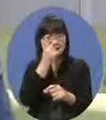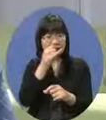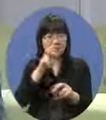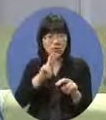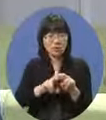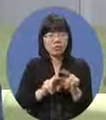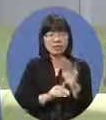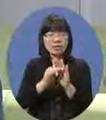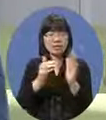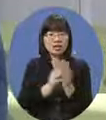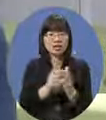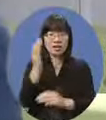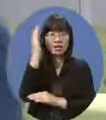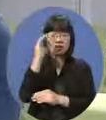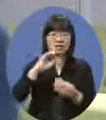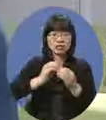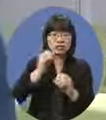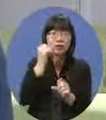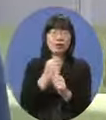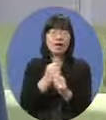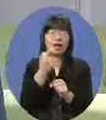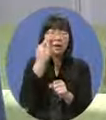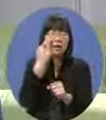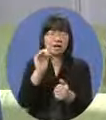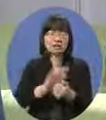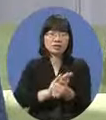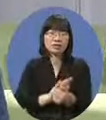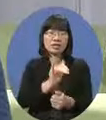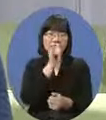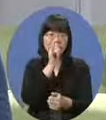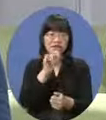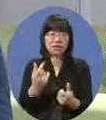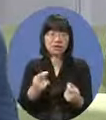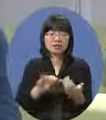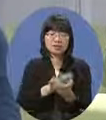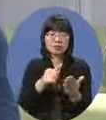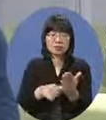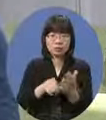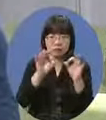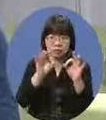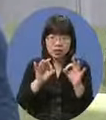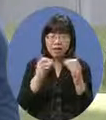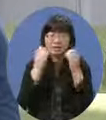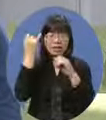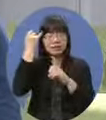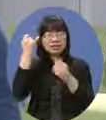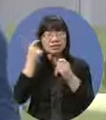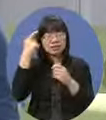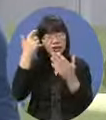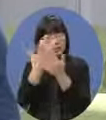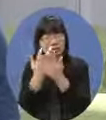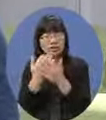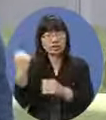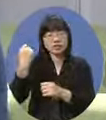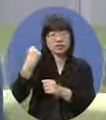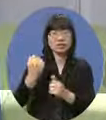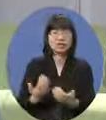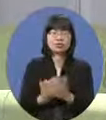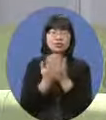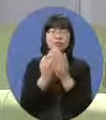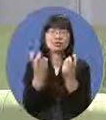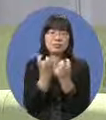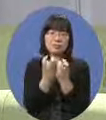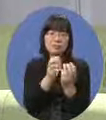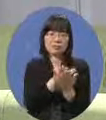채워서 이야기를 꾸며봐. 네. 그렇게 격려합니다. 자, 이런 놀이들이 바로 창의력과 상상력을 키우는 놀이 방법이